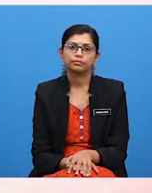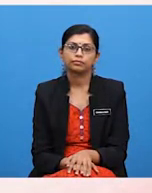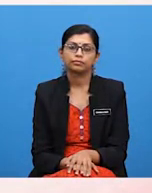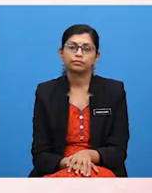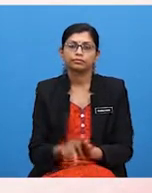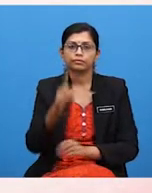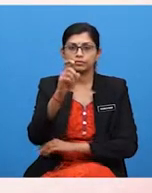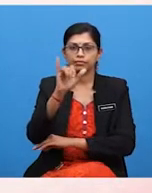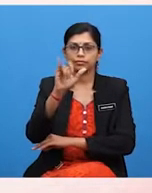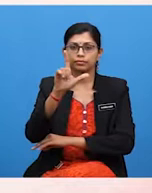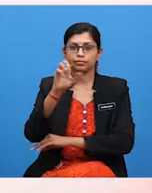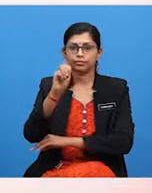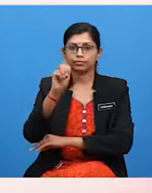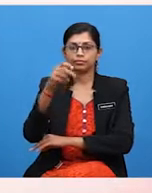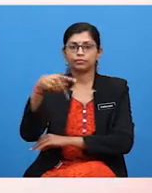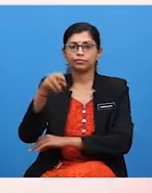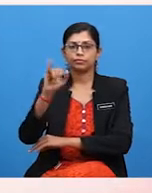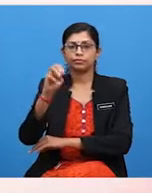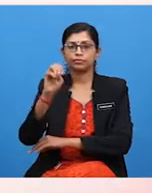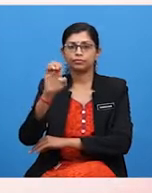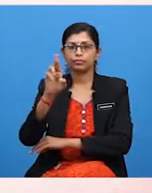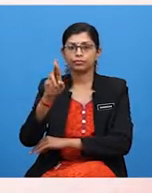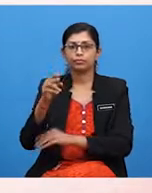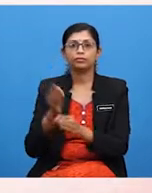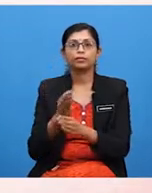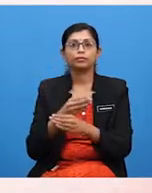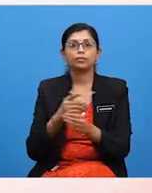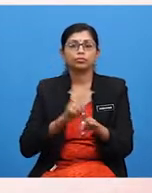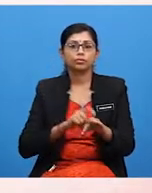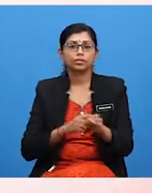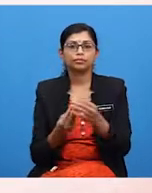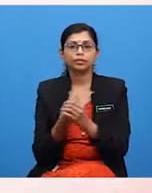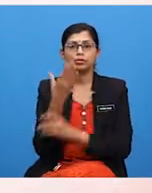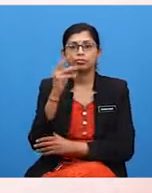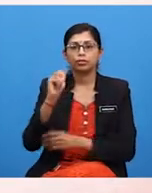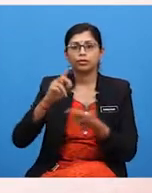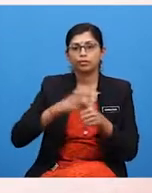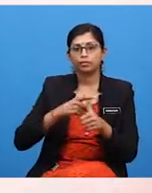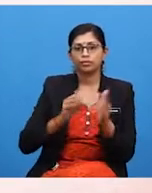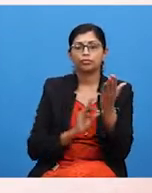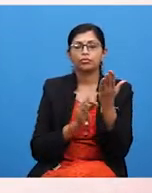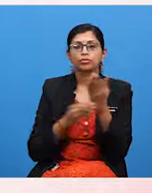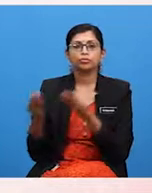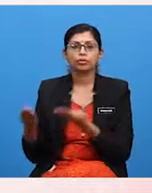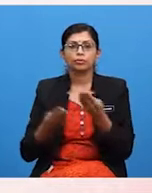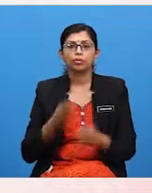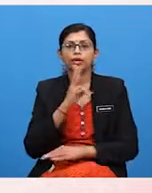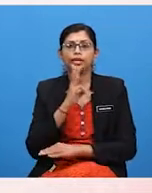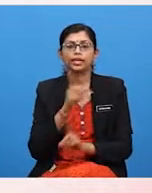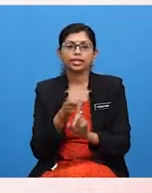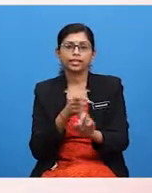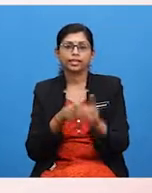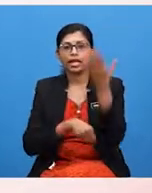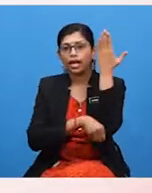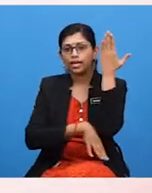Xylem primer yang dibentuk semasa pertumbuhan primer berfungsi mengangkut air